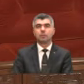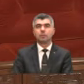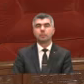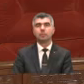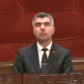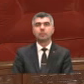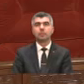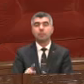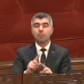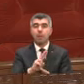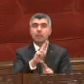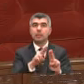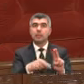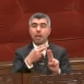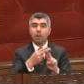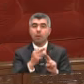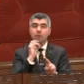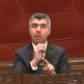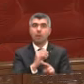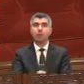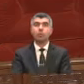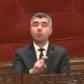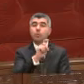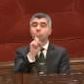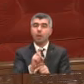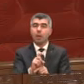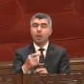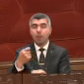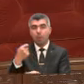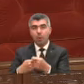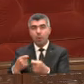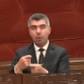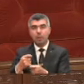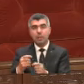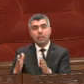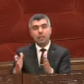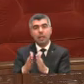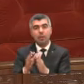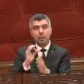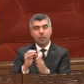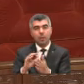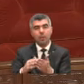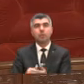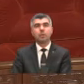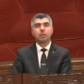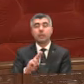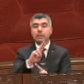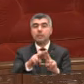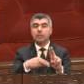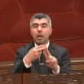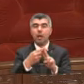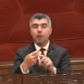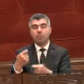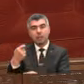أنا ما جاوبتكش من غير السؤال ديالك، السؤال ديالك كان فيه تجار صغار في مجال الاقتصاد الرقمي، وأنا جاوبتك على